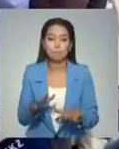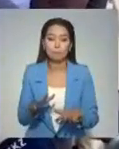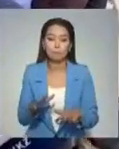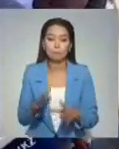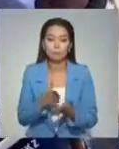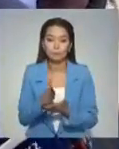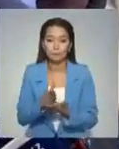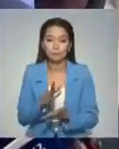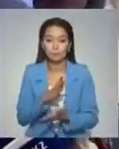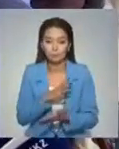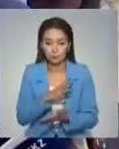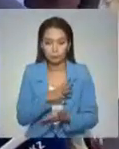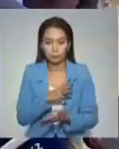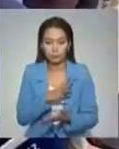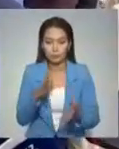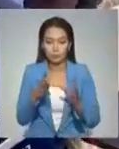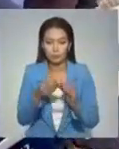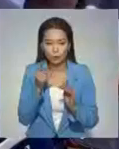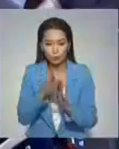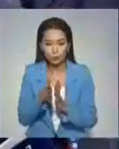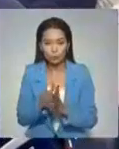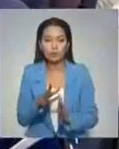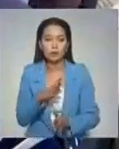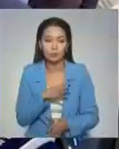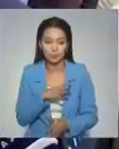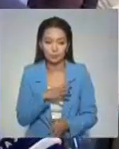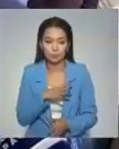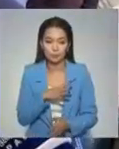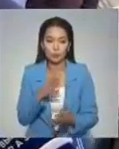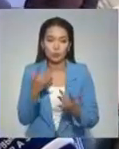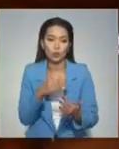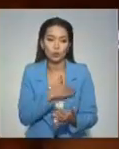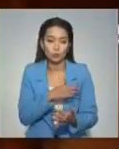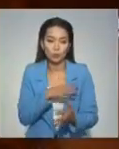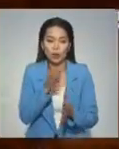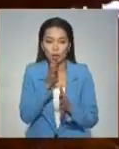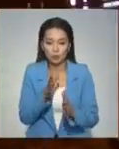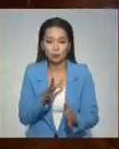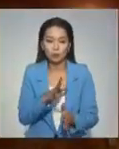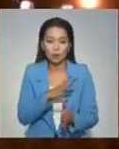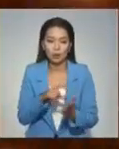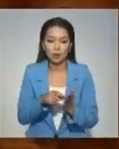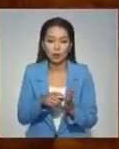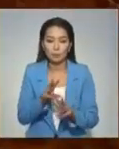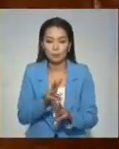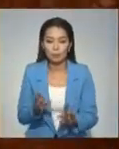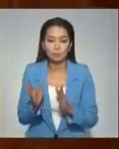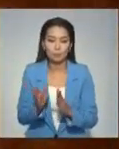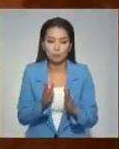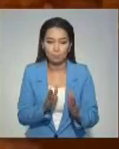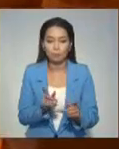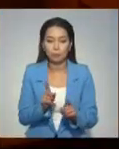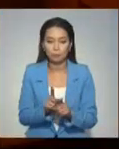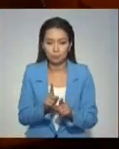Я не должен сейчас отчитываться. А у вас было отопление? Сколько градусов? Отопление было. Не забыли в Кабмине и о регулярных трагедиях